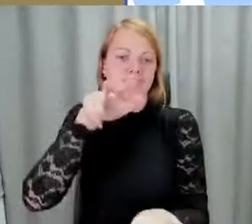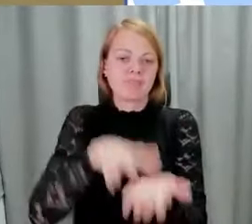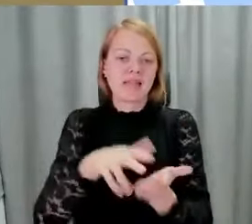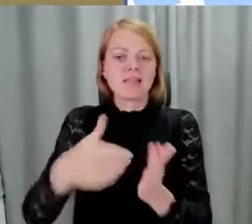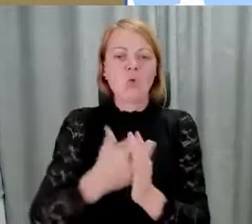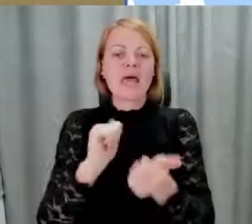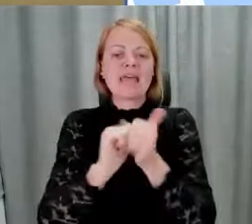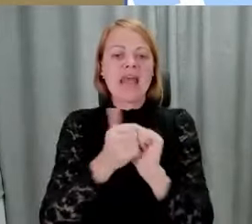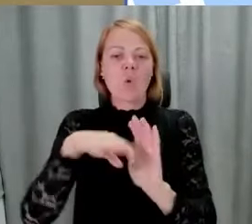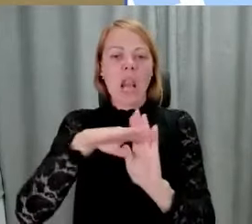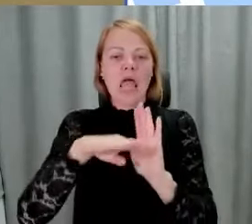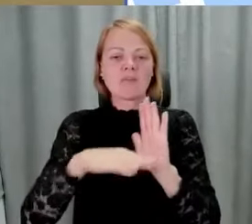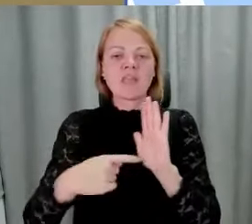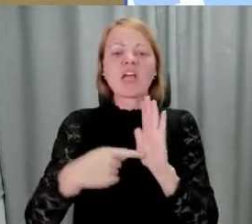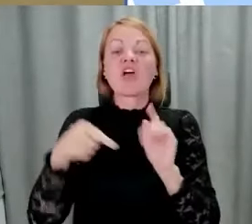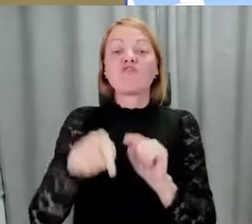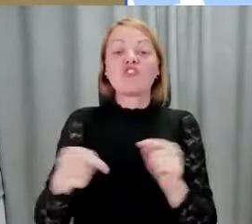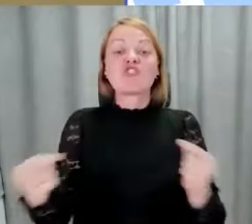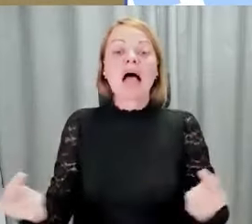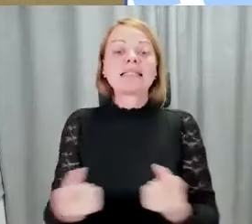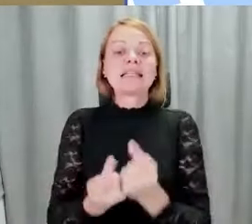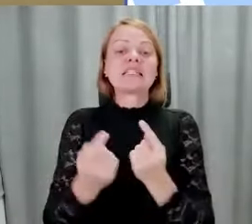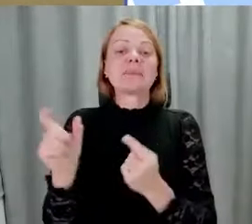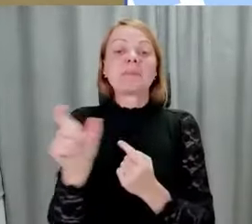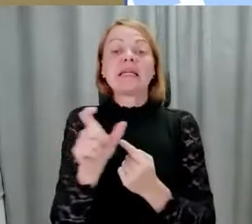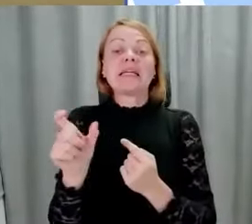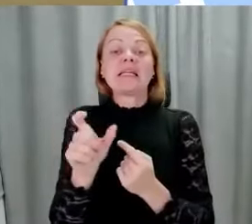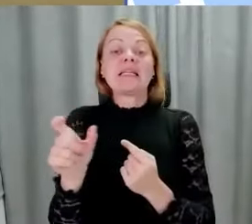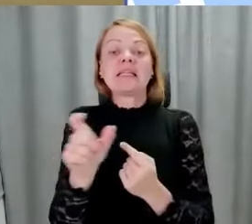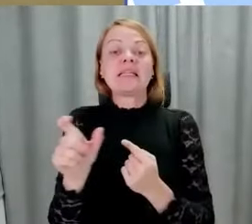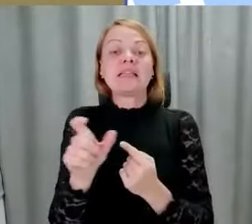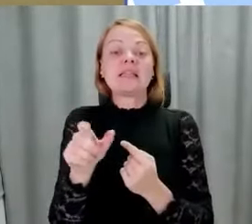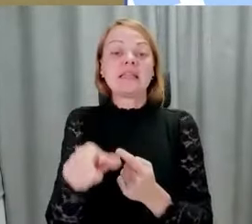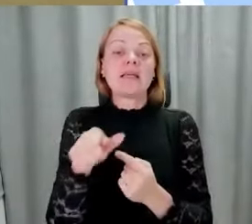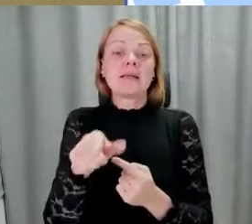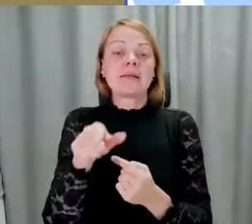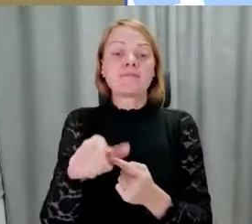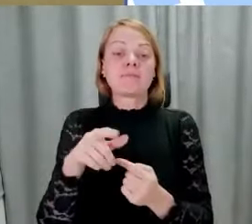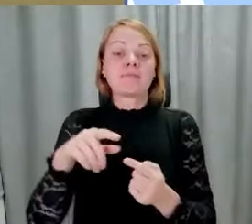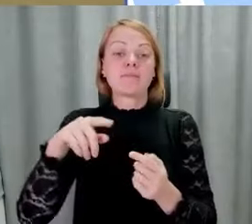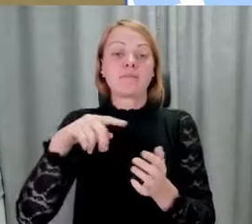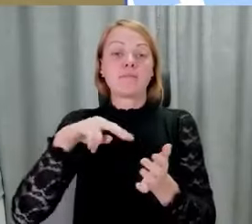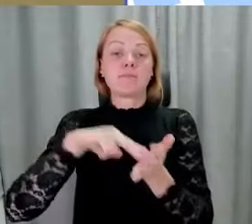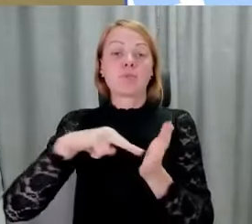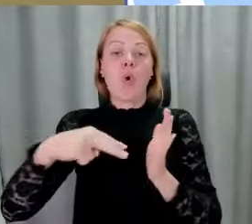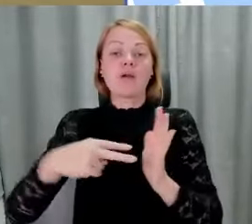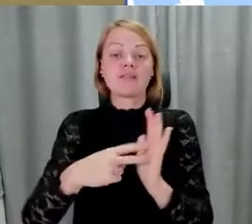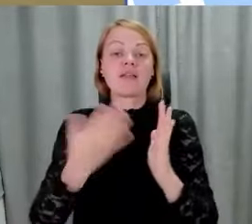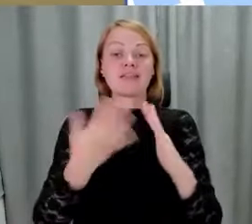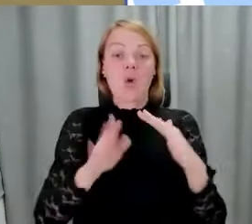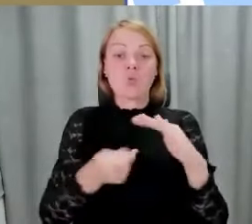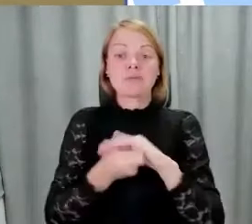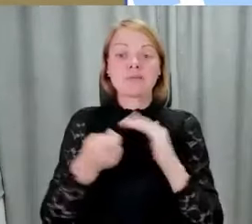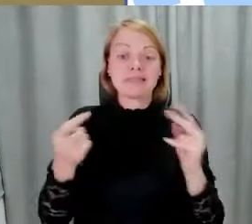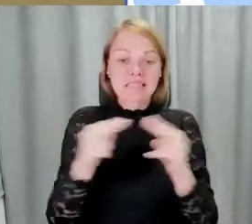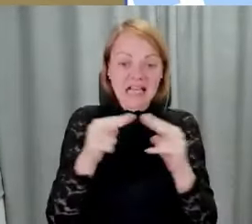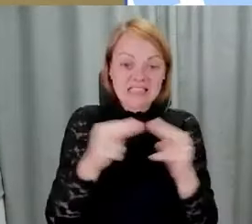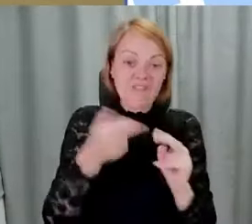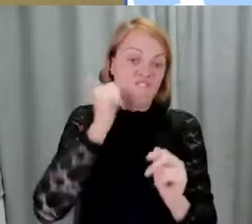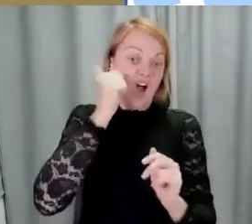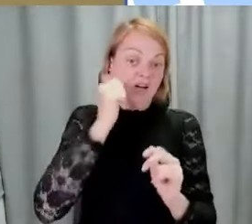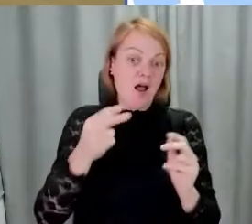tad viņš attiecās uz brīdi, kad pēc būtības, ja būvprojekts ir paspēts saskaņot un iesniegt vēl vakar,